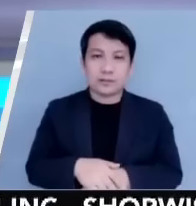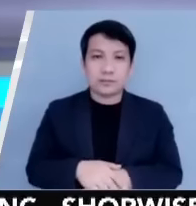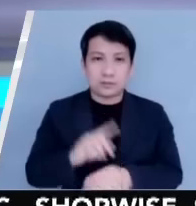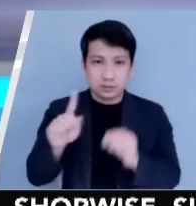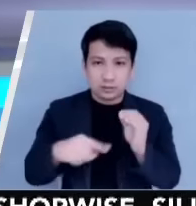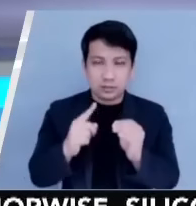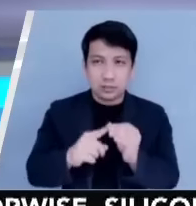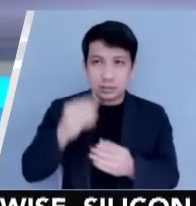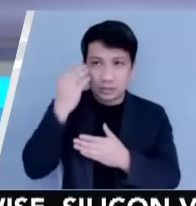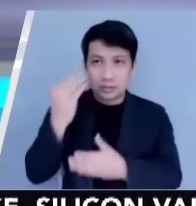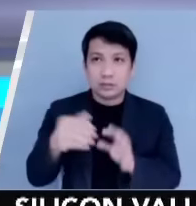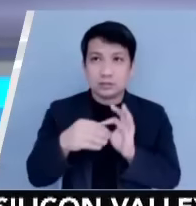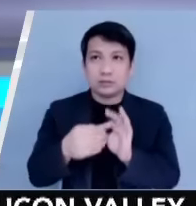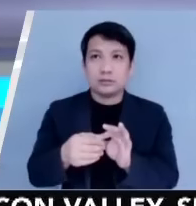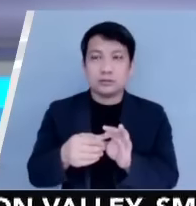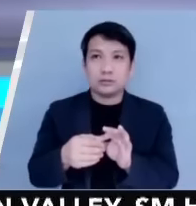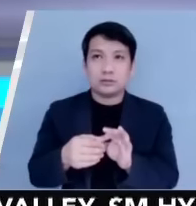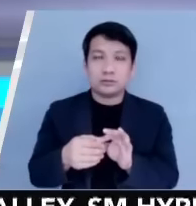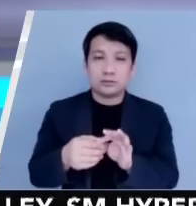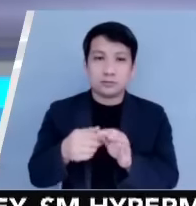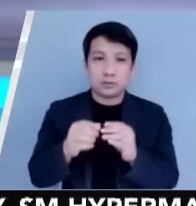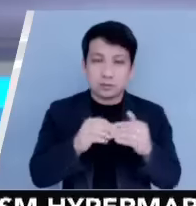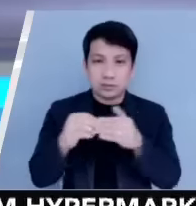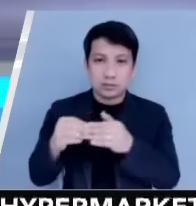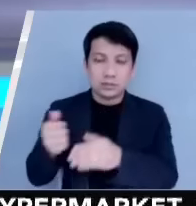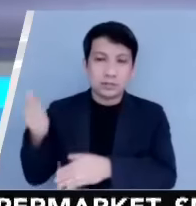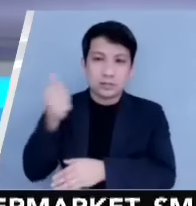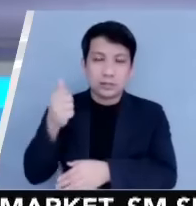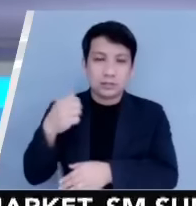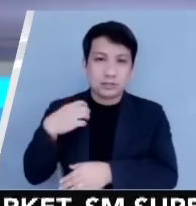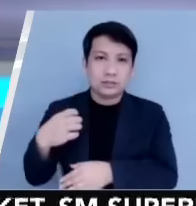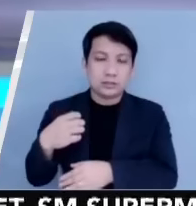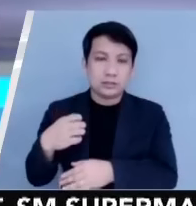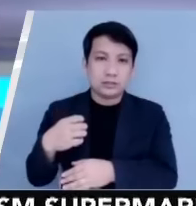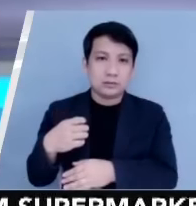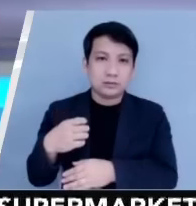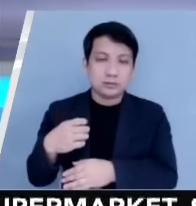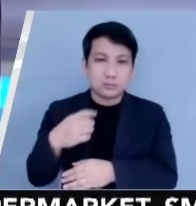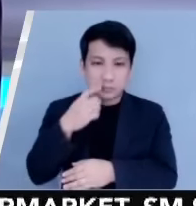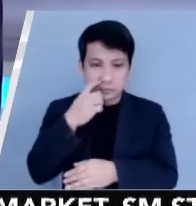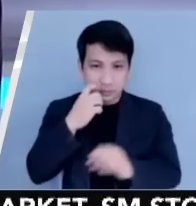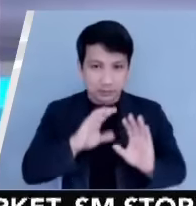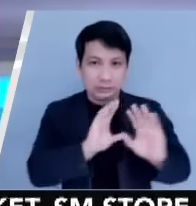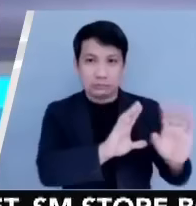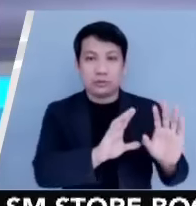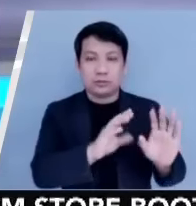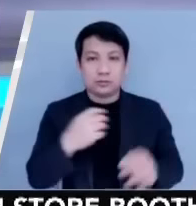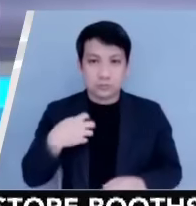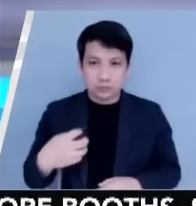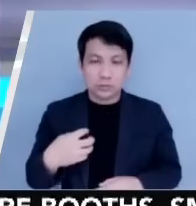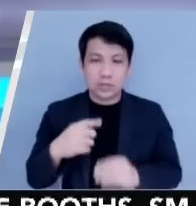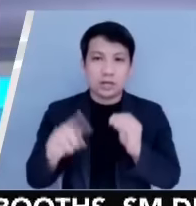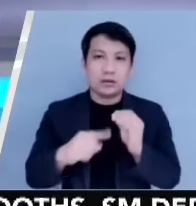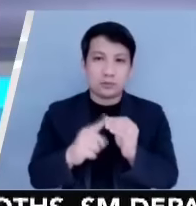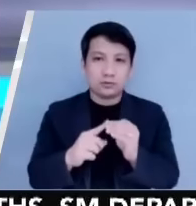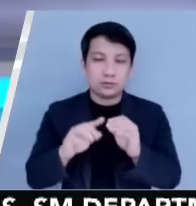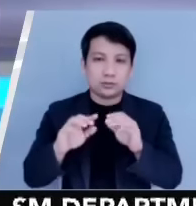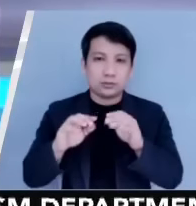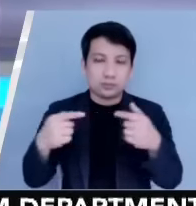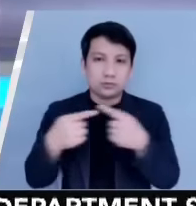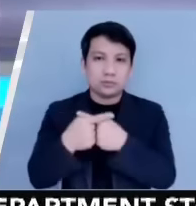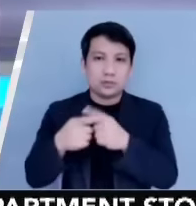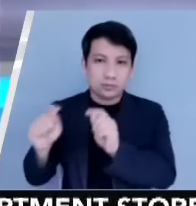kanila ang pinuno mismo ng vice Presidential Security Group na nanulak ng isang pulis sa gitna ng gulo sa paglilipat